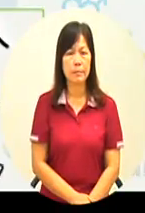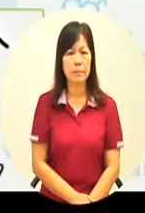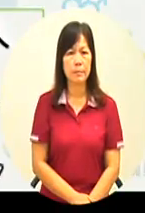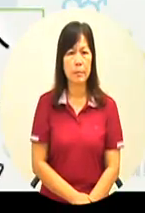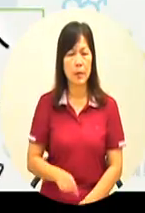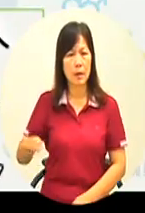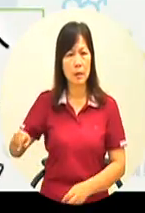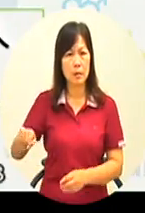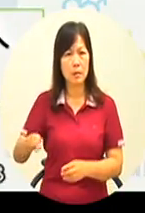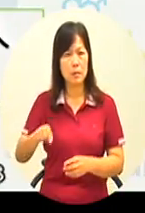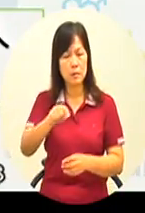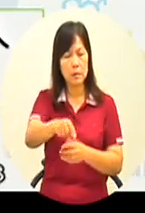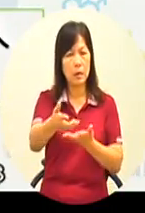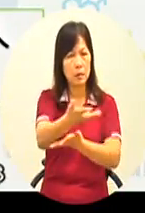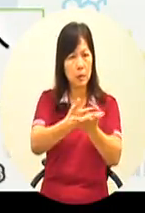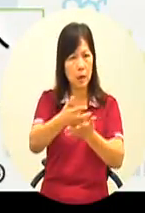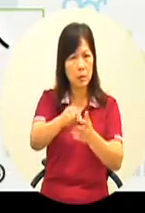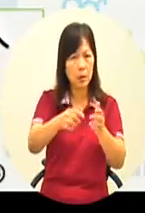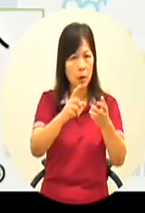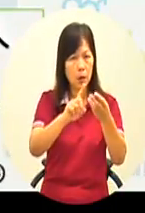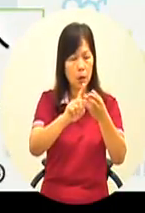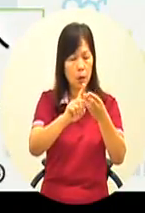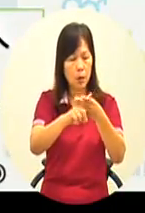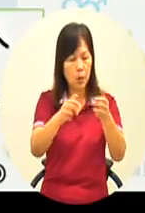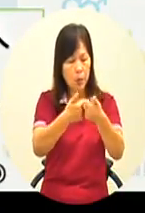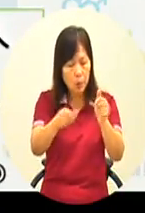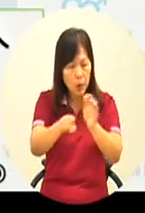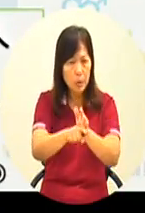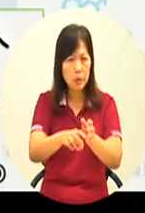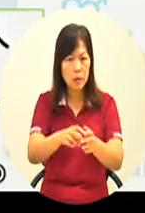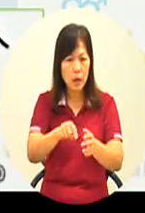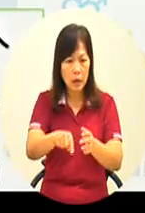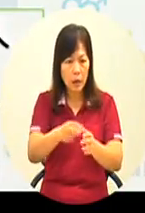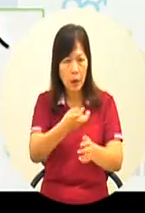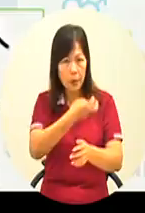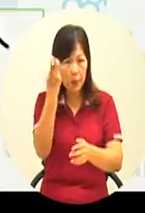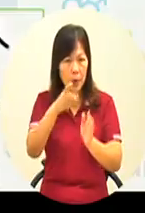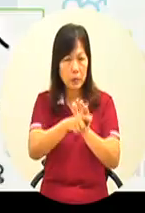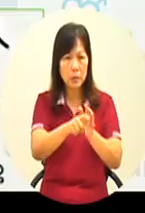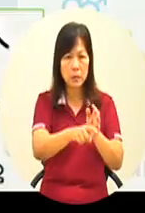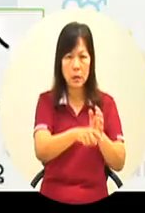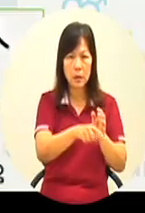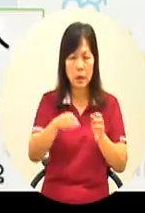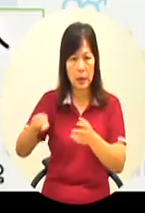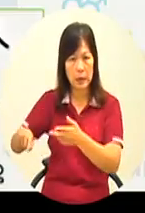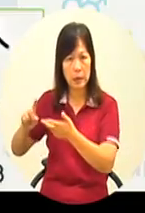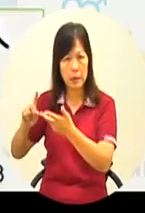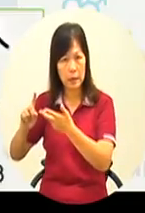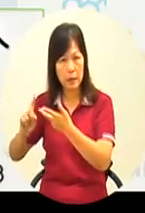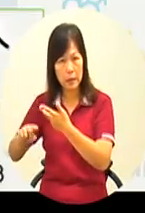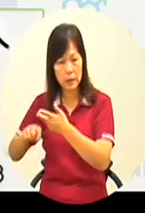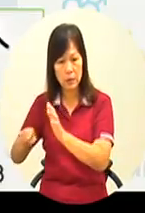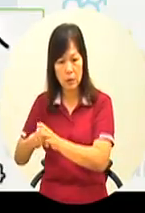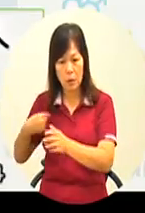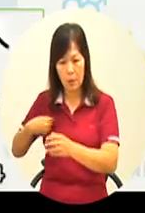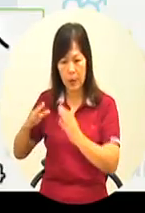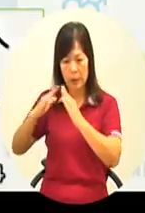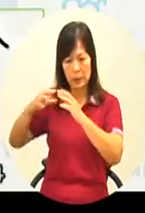这个调解委员在调解的当下才发现这个当事人乙跟他是邻